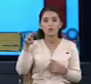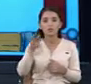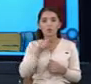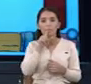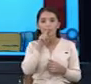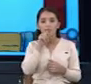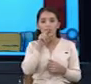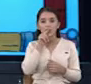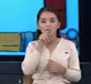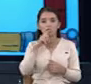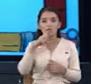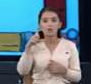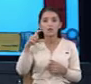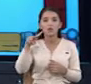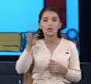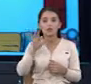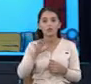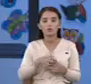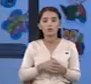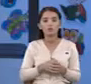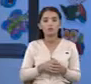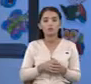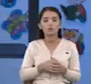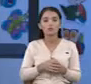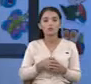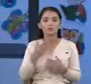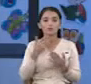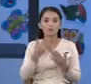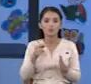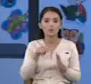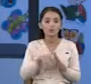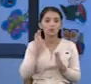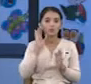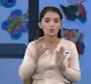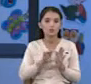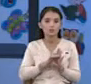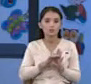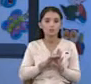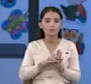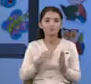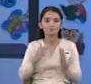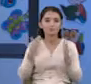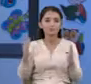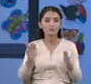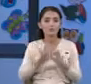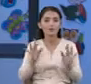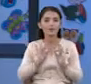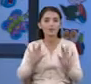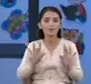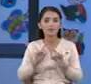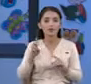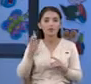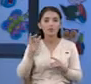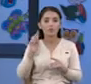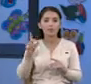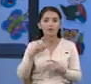Это птица Эмму. А хотите вы про нее послушать небольшой рассказ и